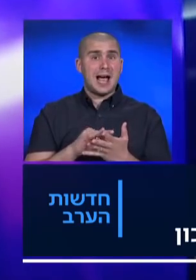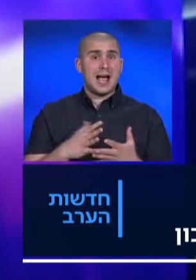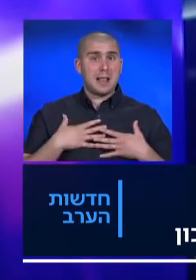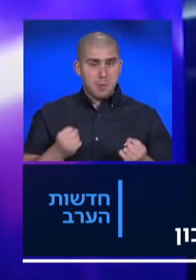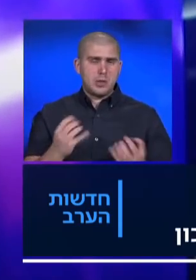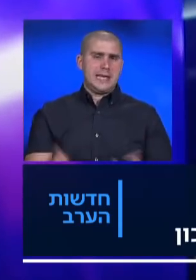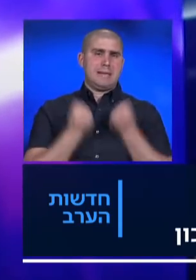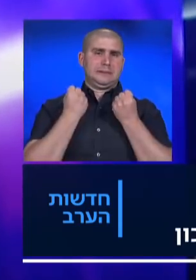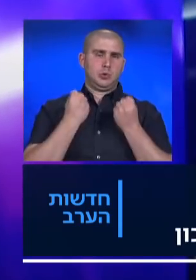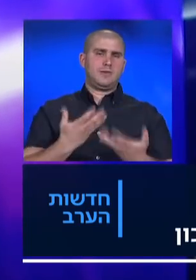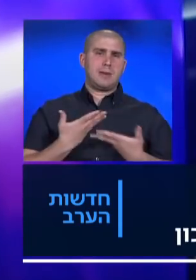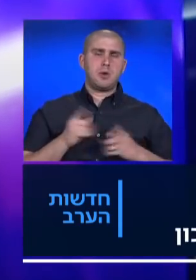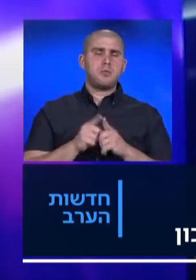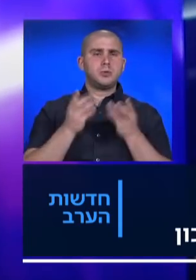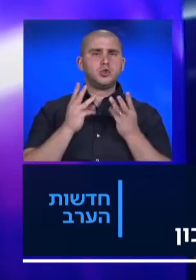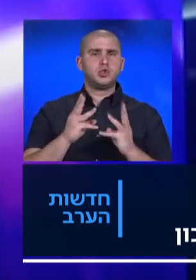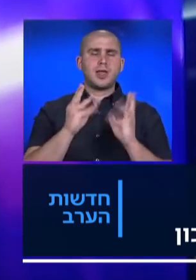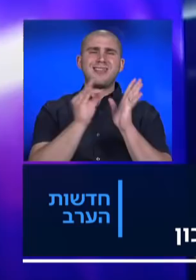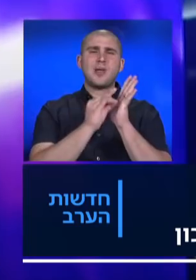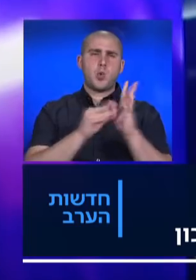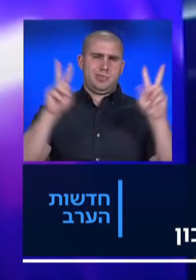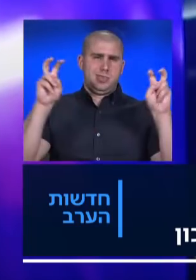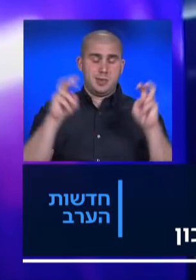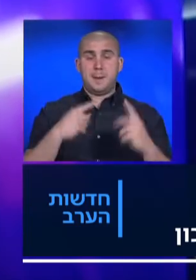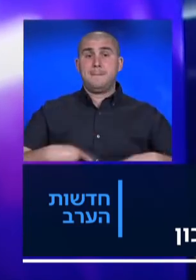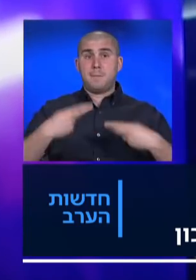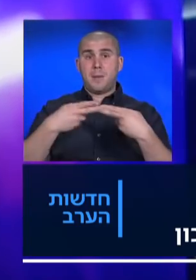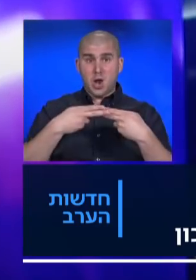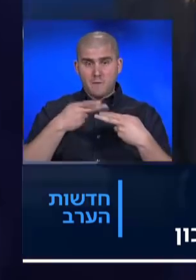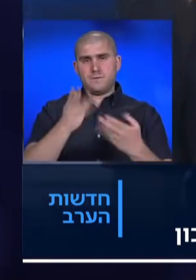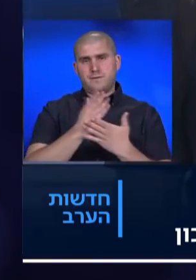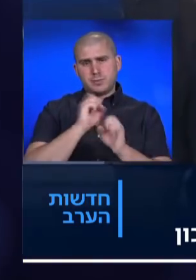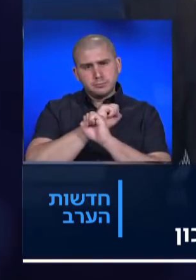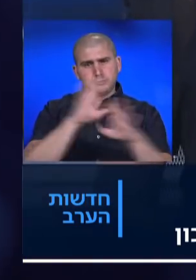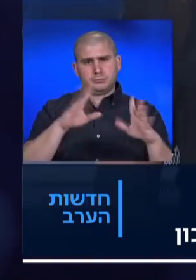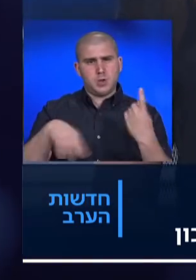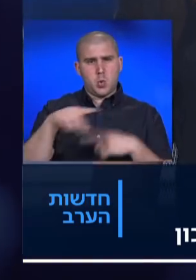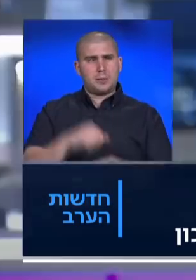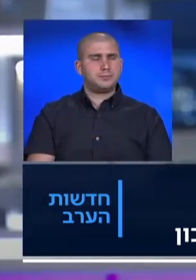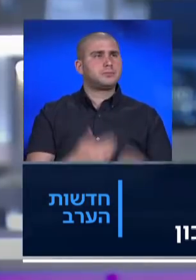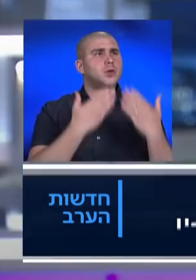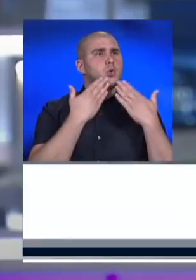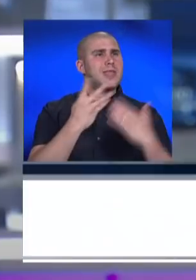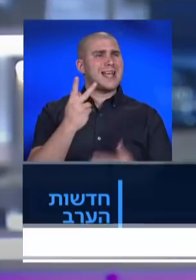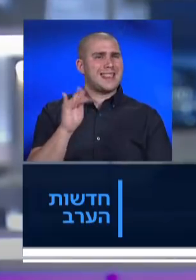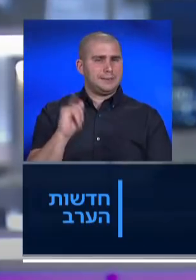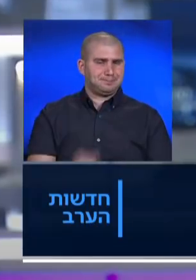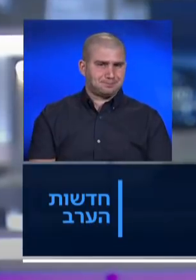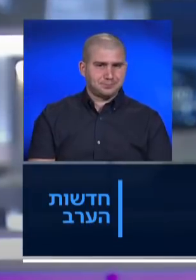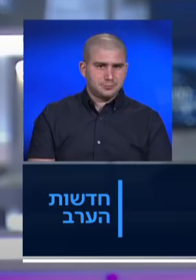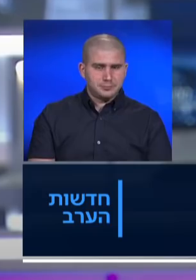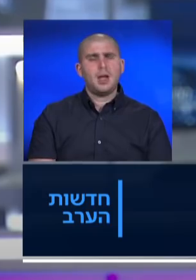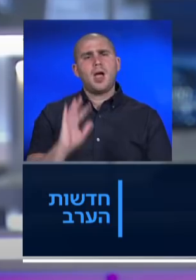בשיטת הניקוד. כאמור, ביממה הקרובה זה כבר יפורסם. קטי, תודה רבה. תודה. והאם אנחנו לקראת